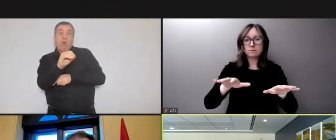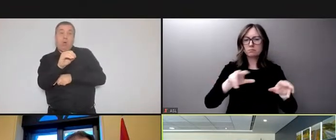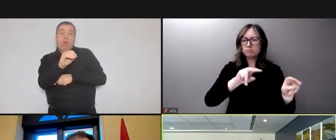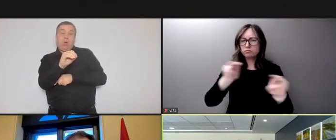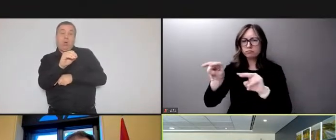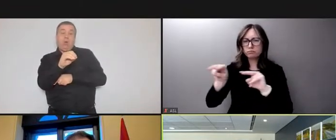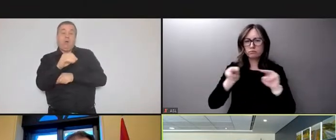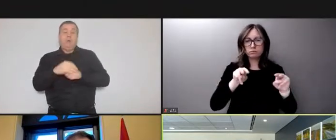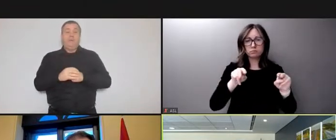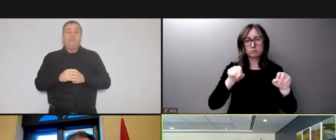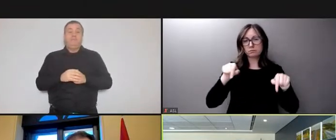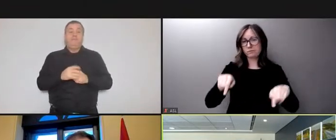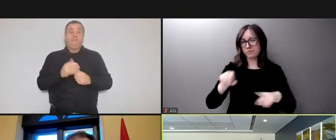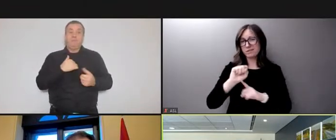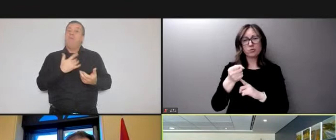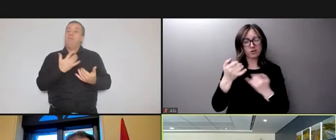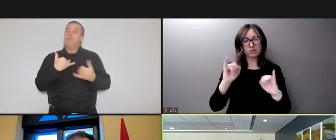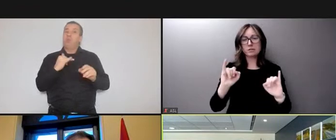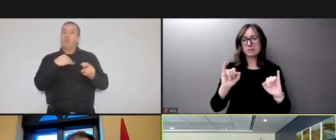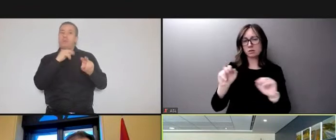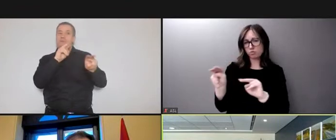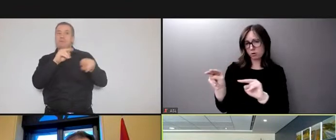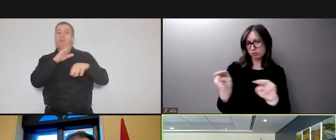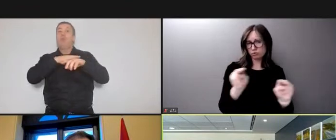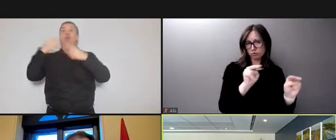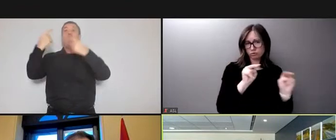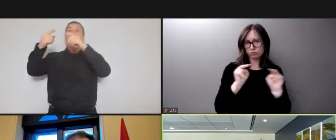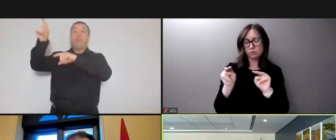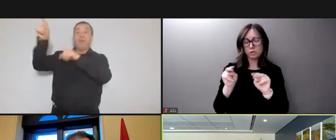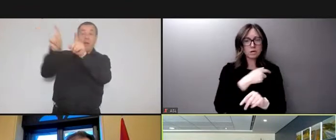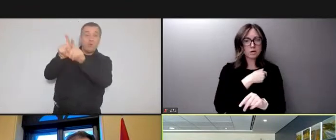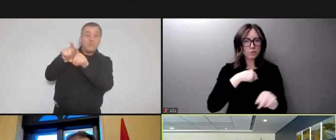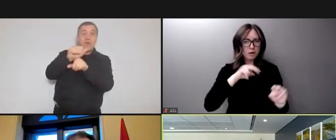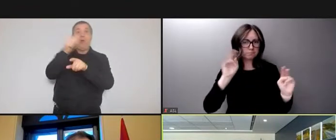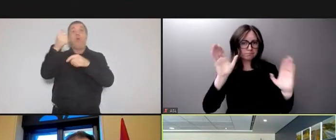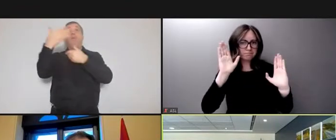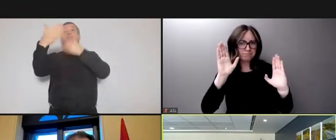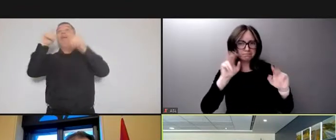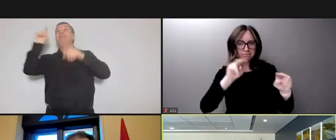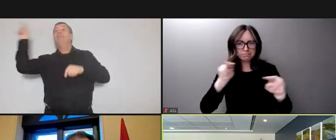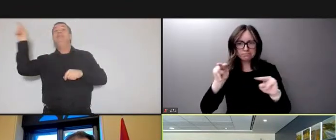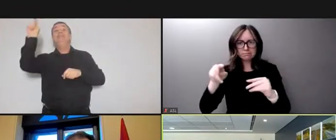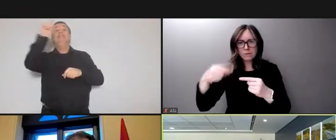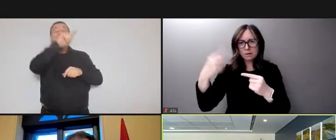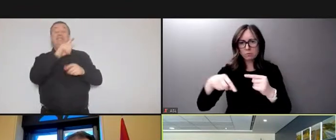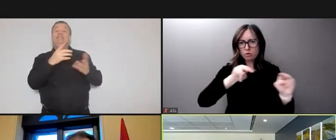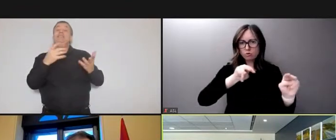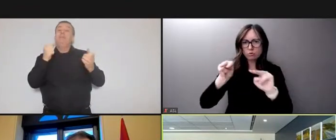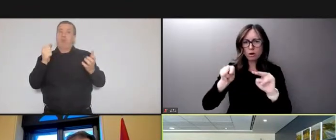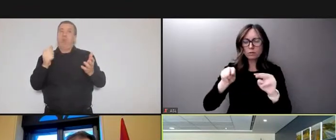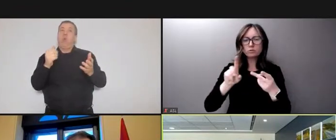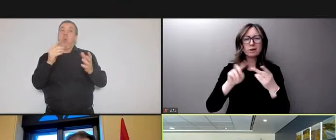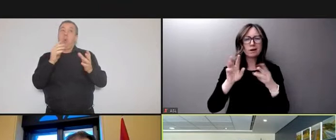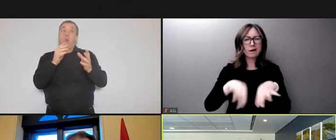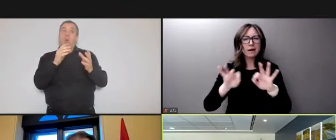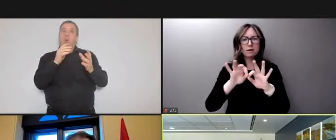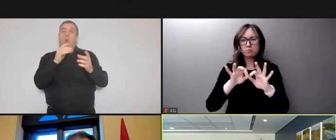On est vigilants à propos des frontières et d'autres corridors importants, d'autres infrastructures très importantes.